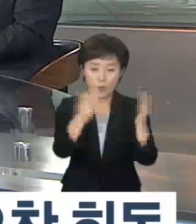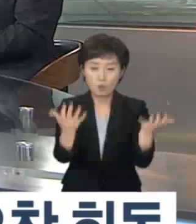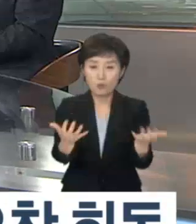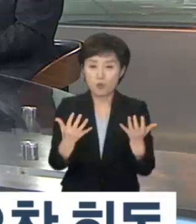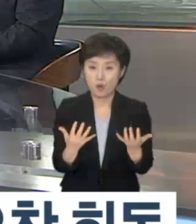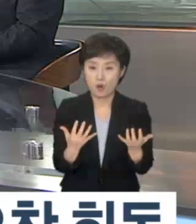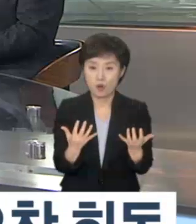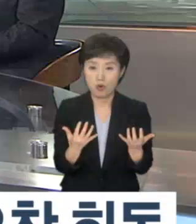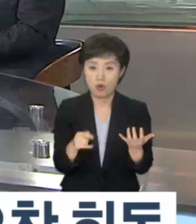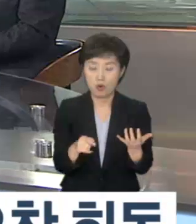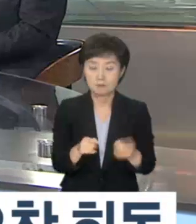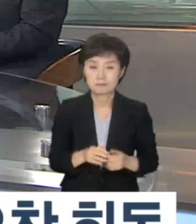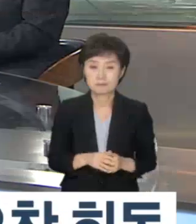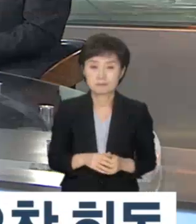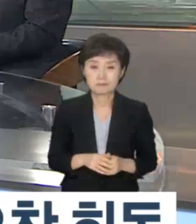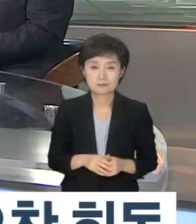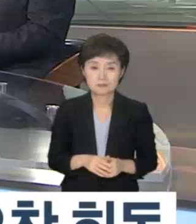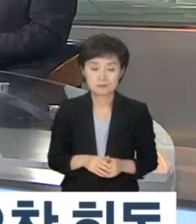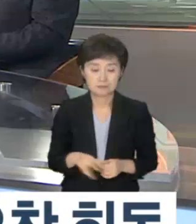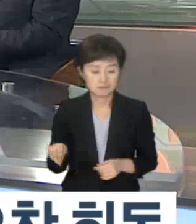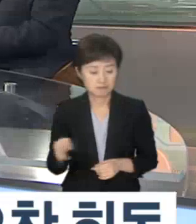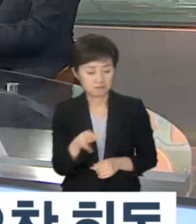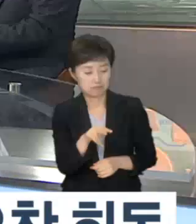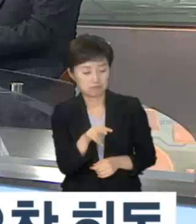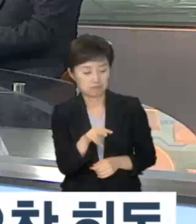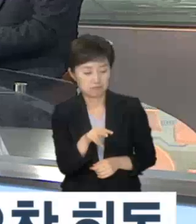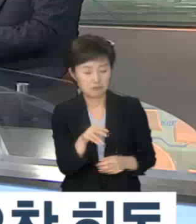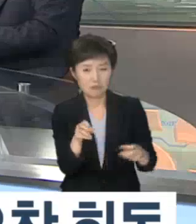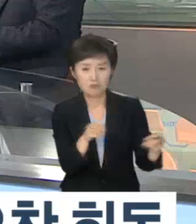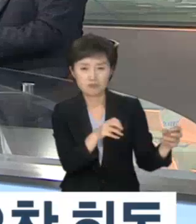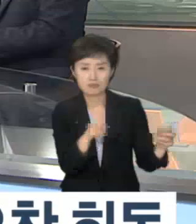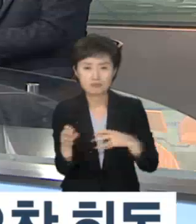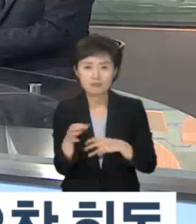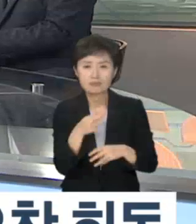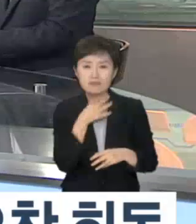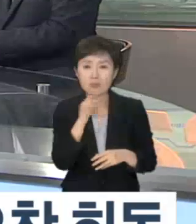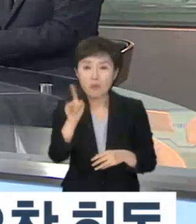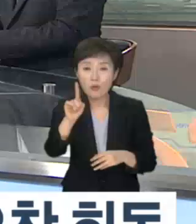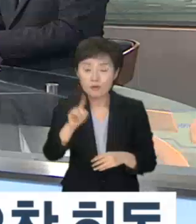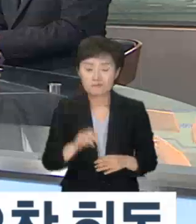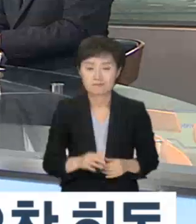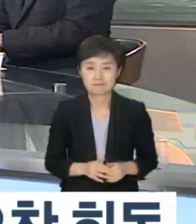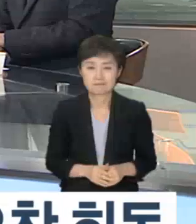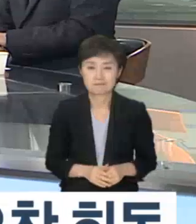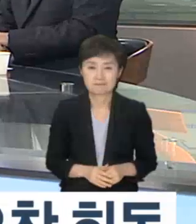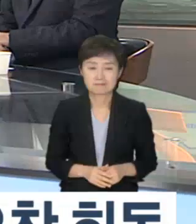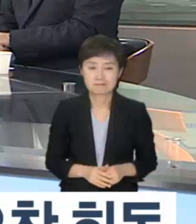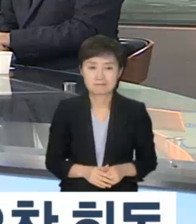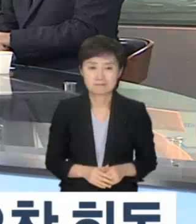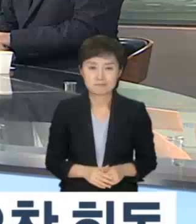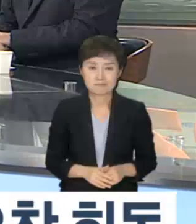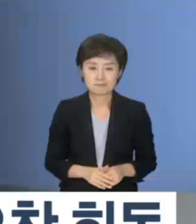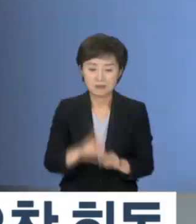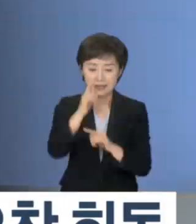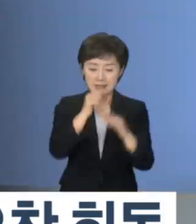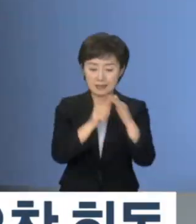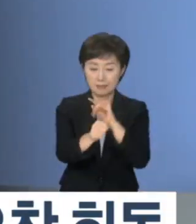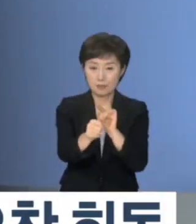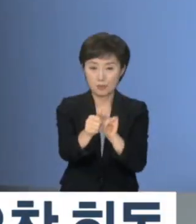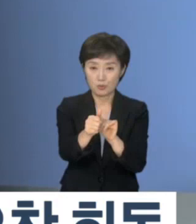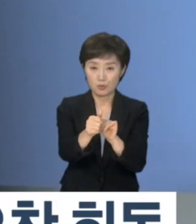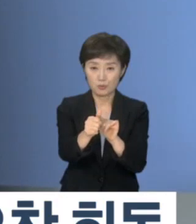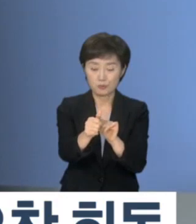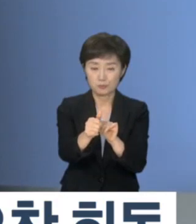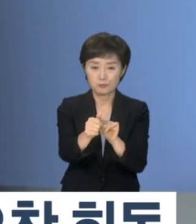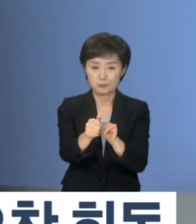되는 거예요. 생각하시기에 지금 어떤 논의가 좀 나왔으면 좋겠다라는 부분이 있을까요? 아무래도 이재명 대표 같은 경우도